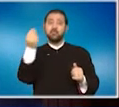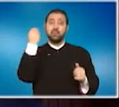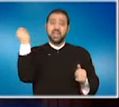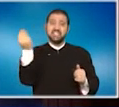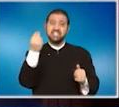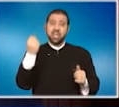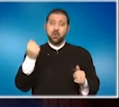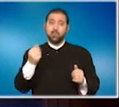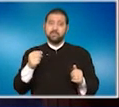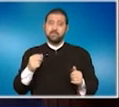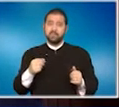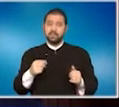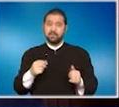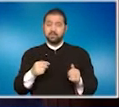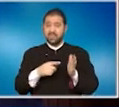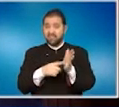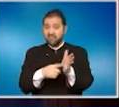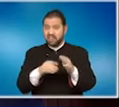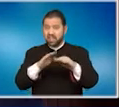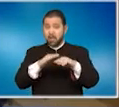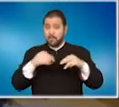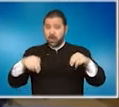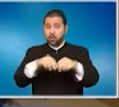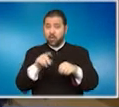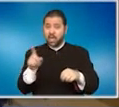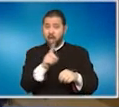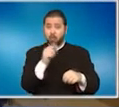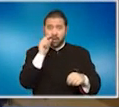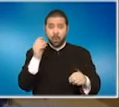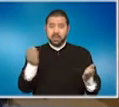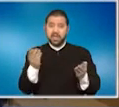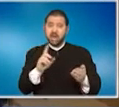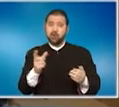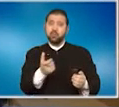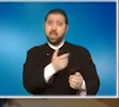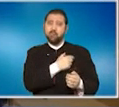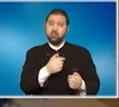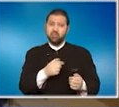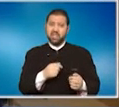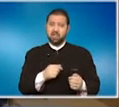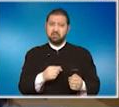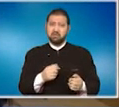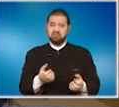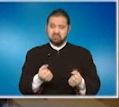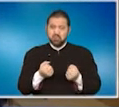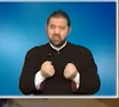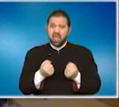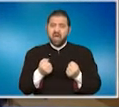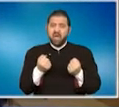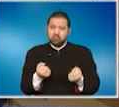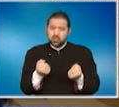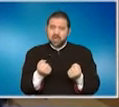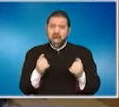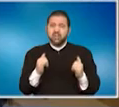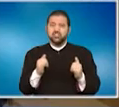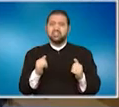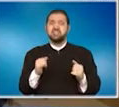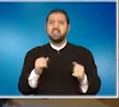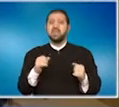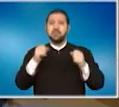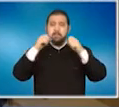Dumnezeu ne consideră pe noi ca unii care nu ne mai putem purta și le transformăm în spectacole și în